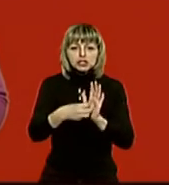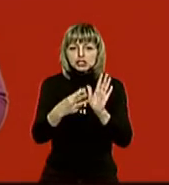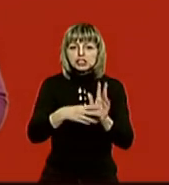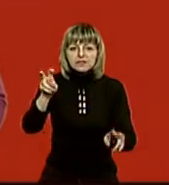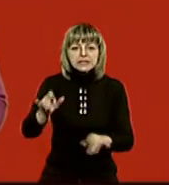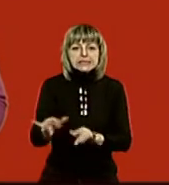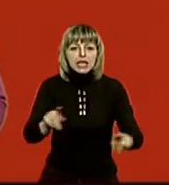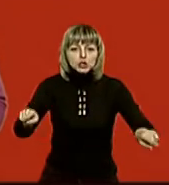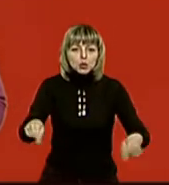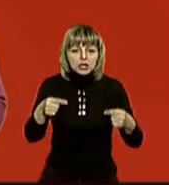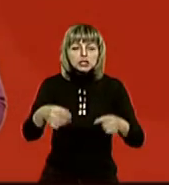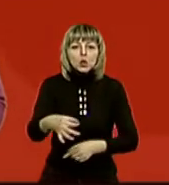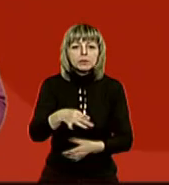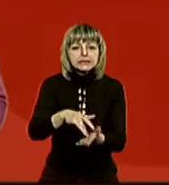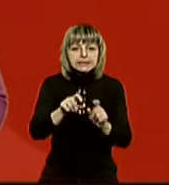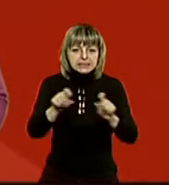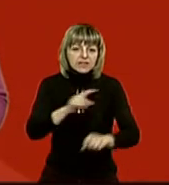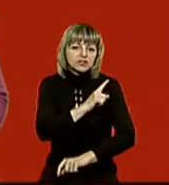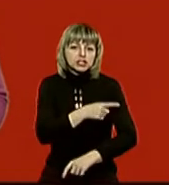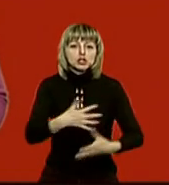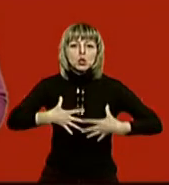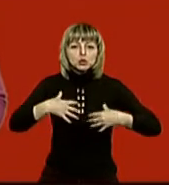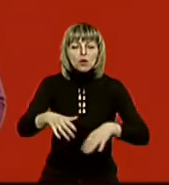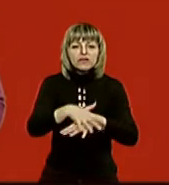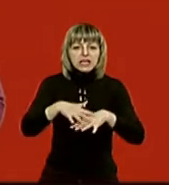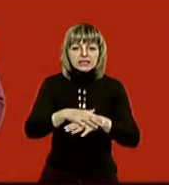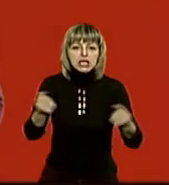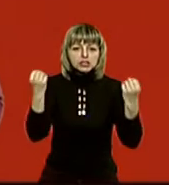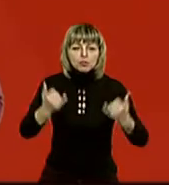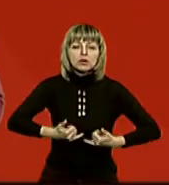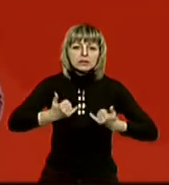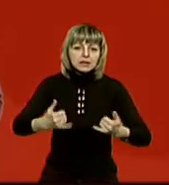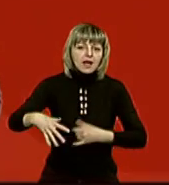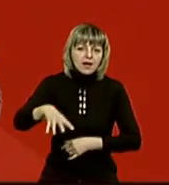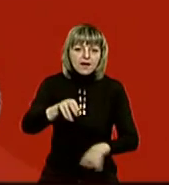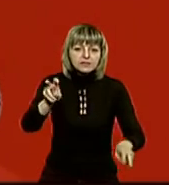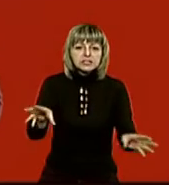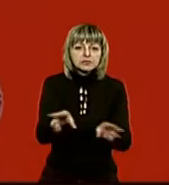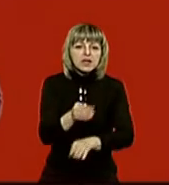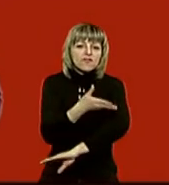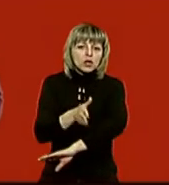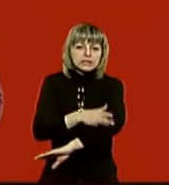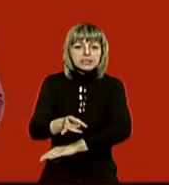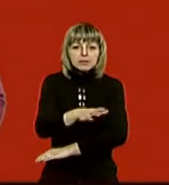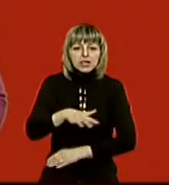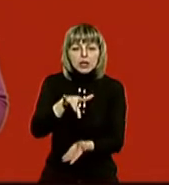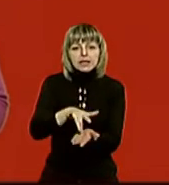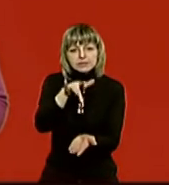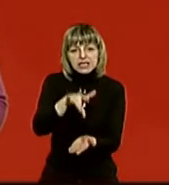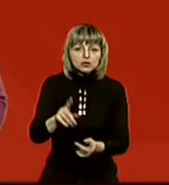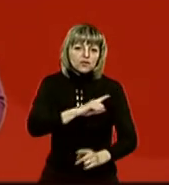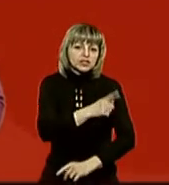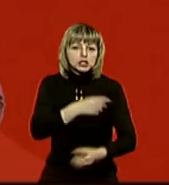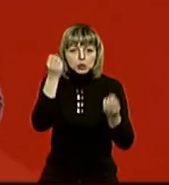2018». Захід організували обласний центр фізичного здоров'я населення «Спорт для всіх» спільно з Волинським регіональним центром